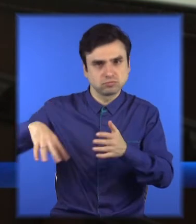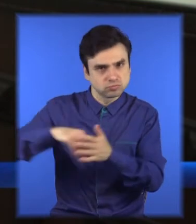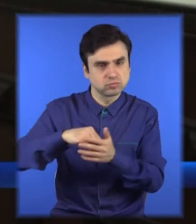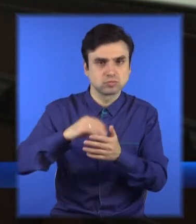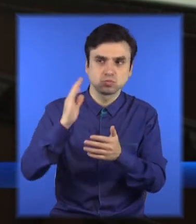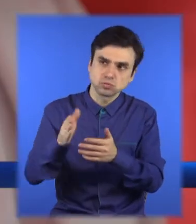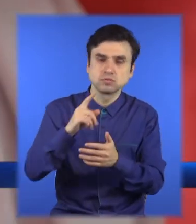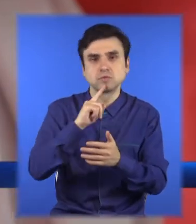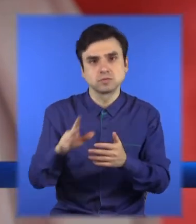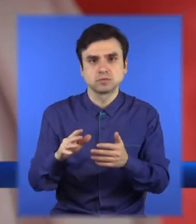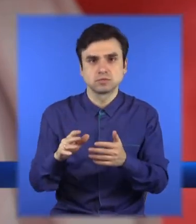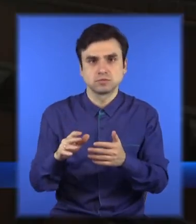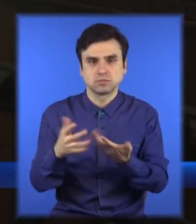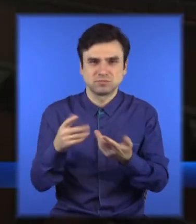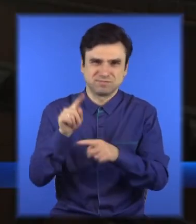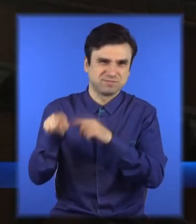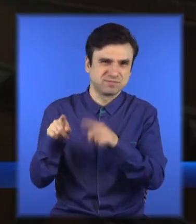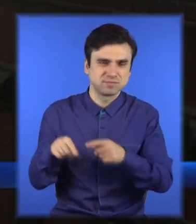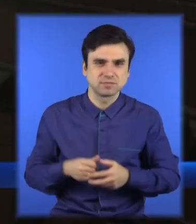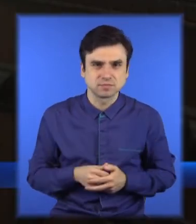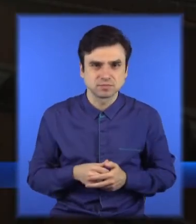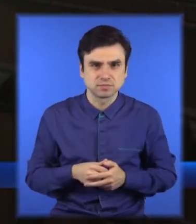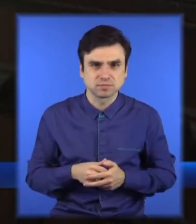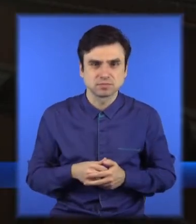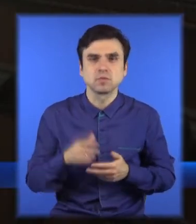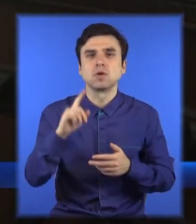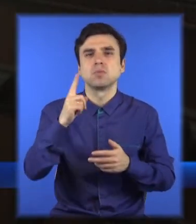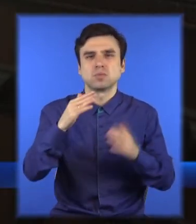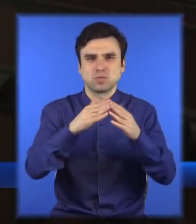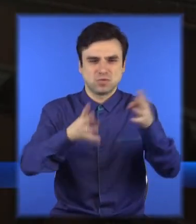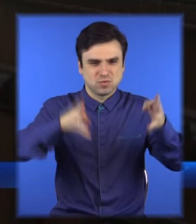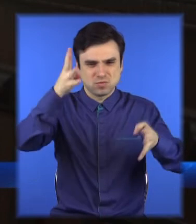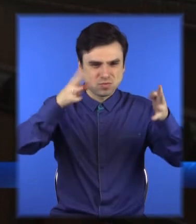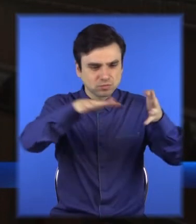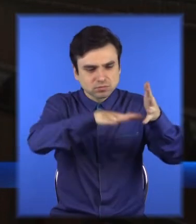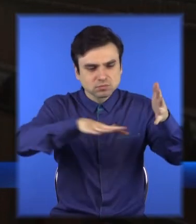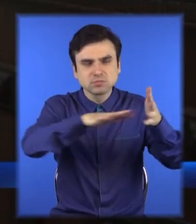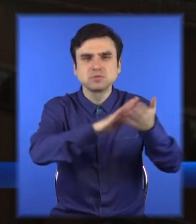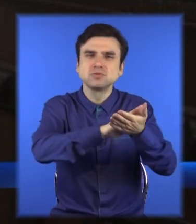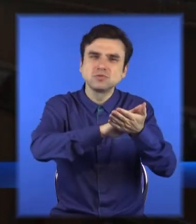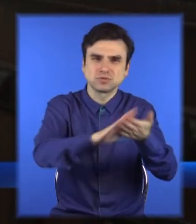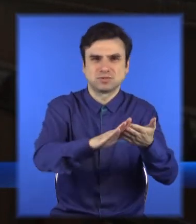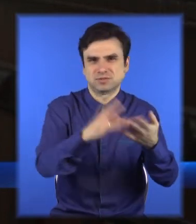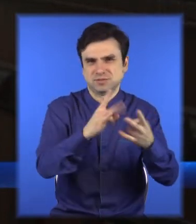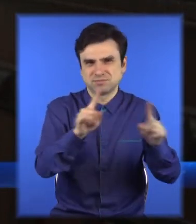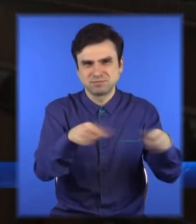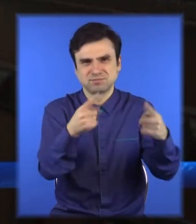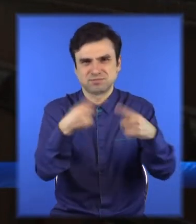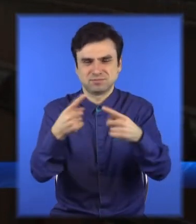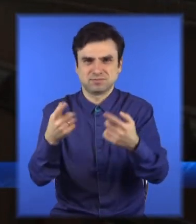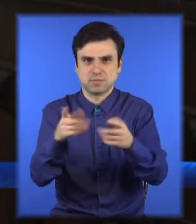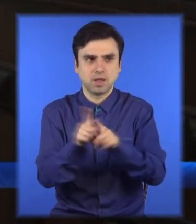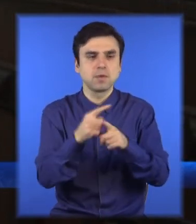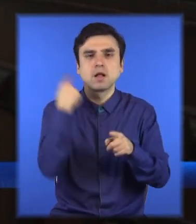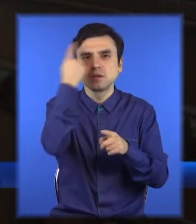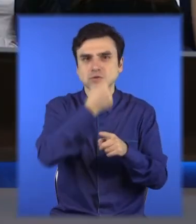аби реалізувати наші цілі. Про питання наших криволіських подвір'їв, тому що це є наше обличчя і починати